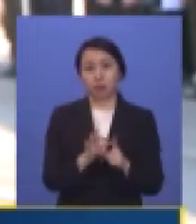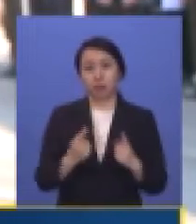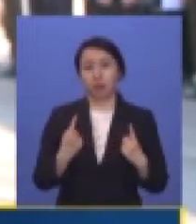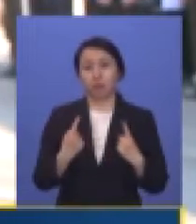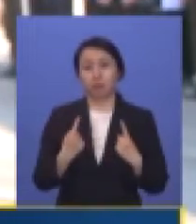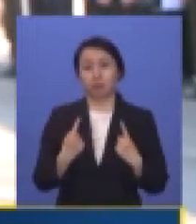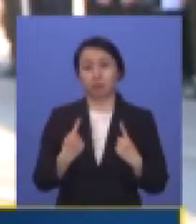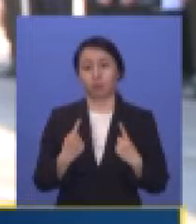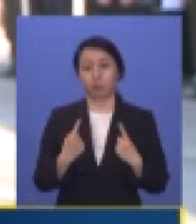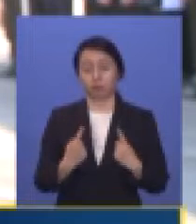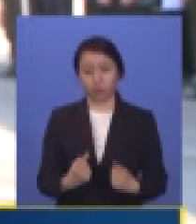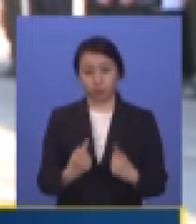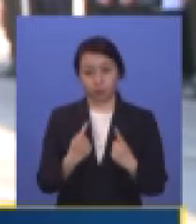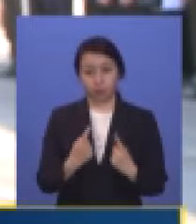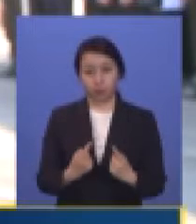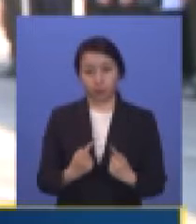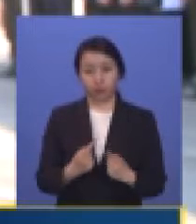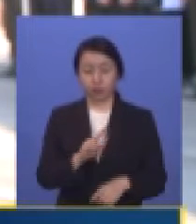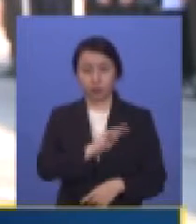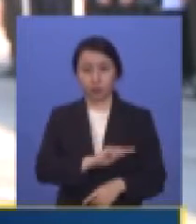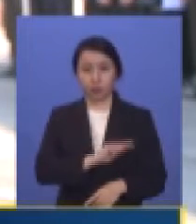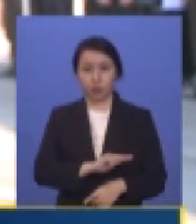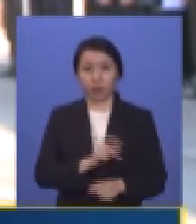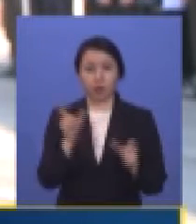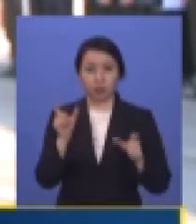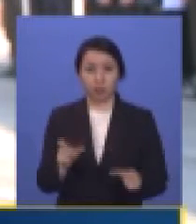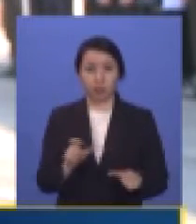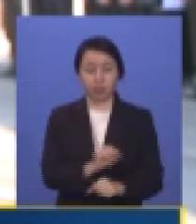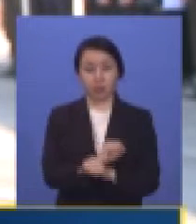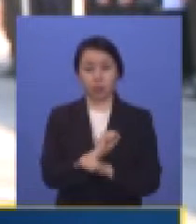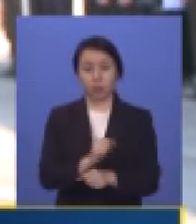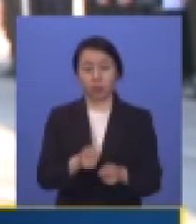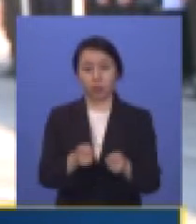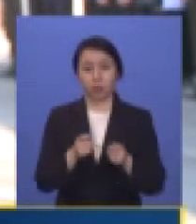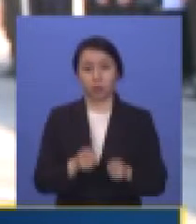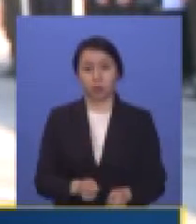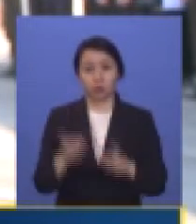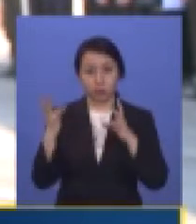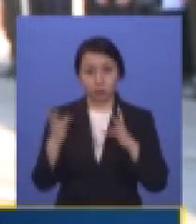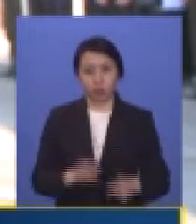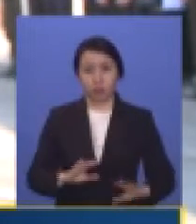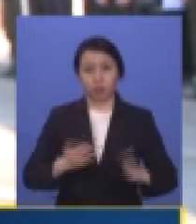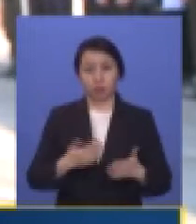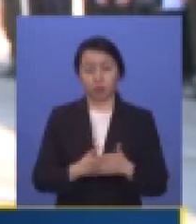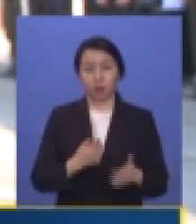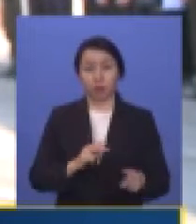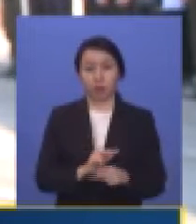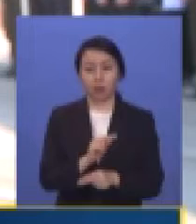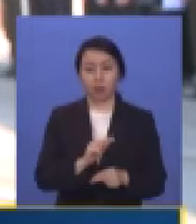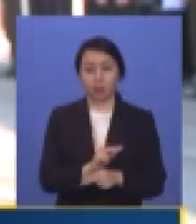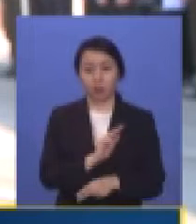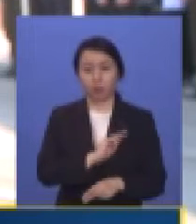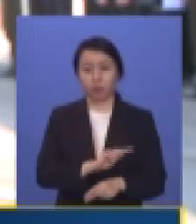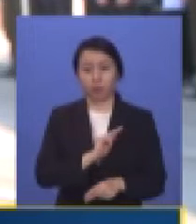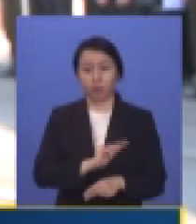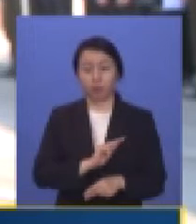популяризация деятельности гражданской защиты департамента по чрезвычайным ситуациям, привитие навыков действия